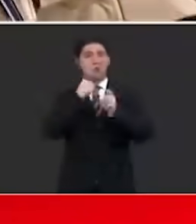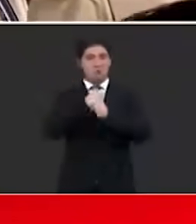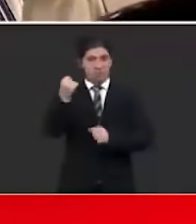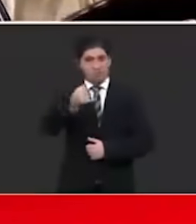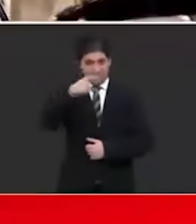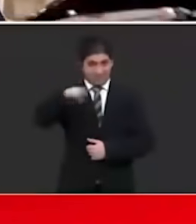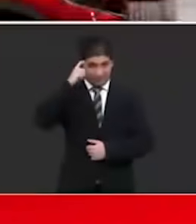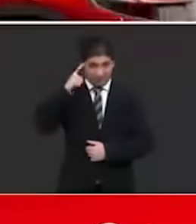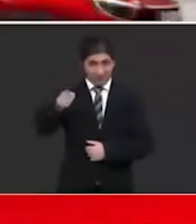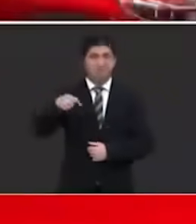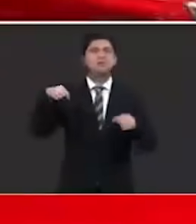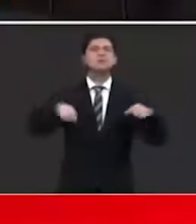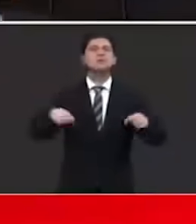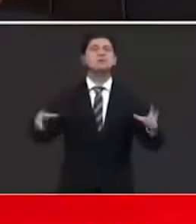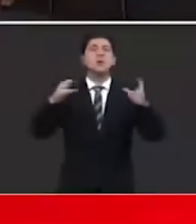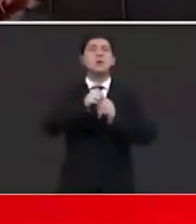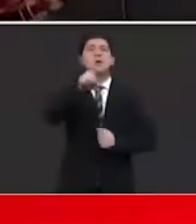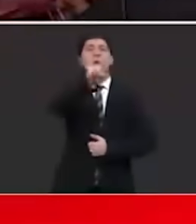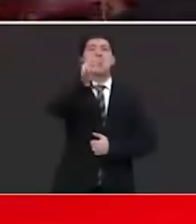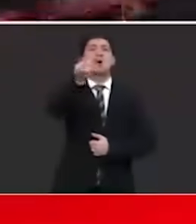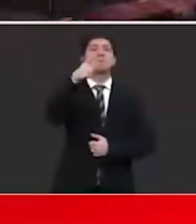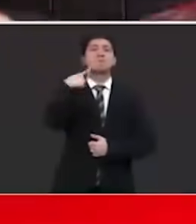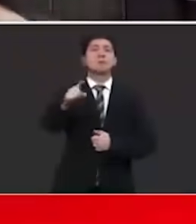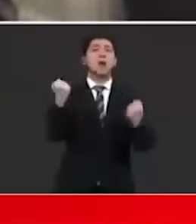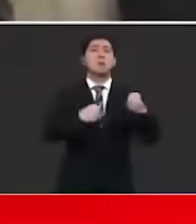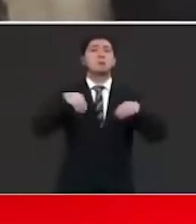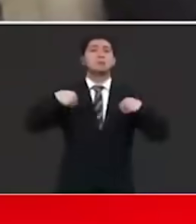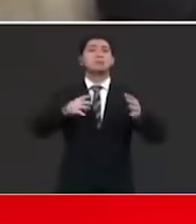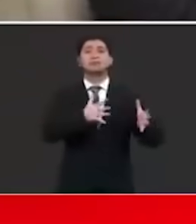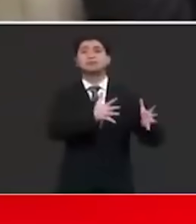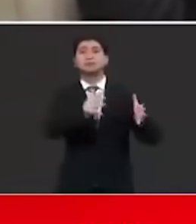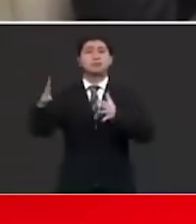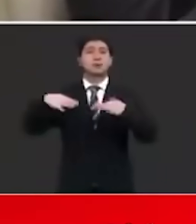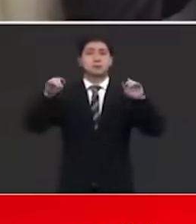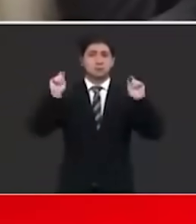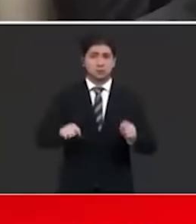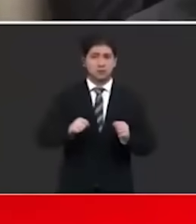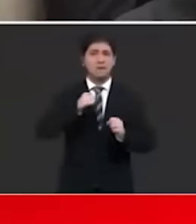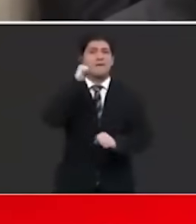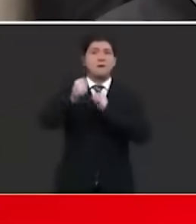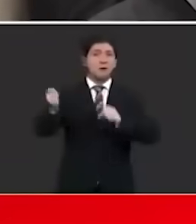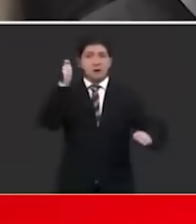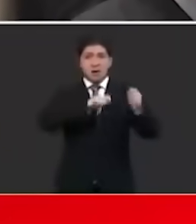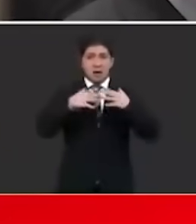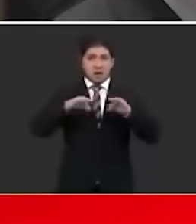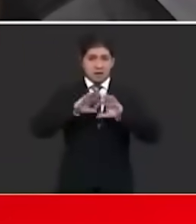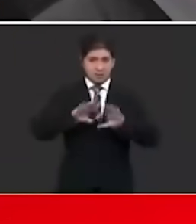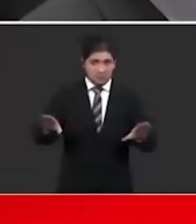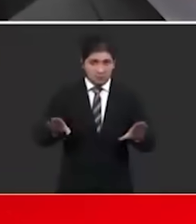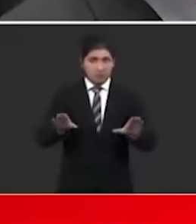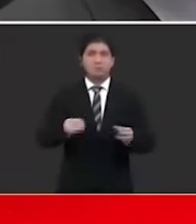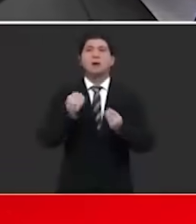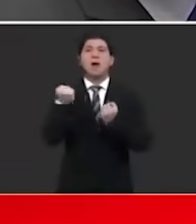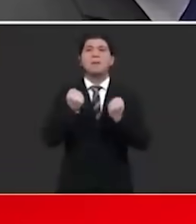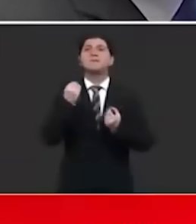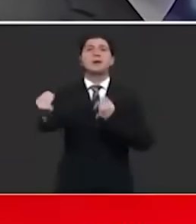şimdiye kadar 12 bine yakın teslimat yaptı. Üretim bandından inen ve teslim edilen